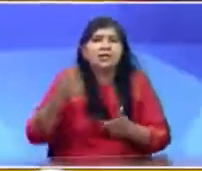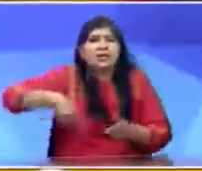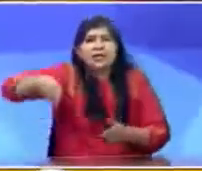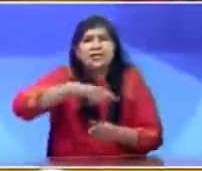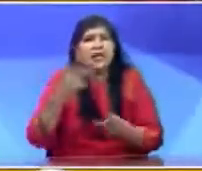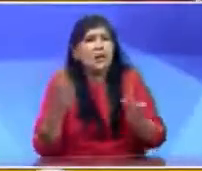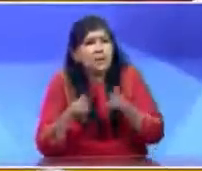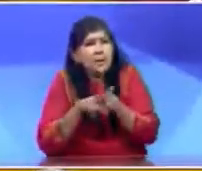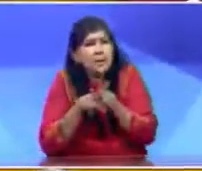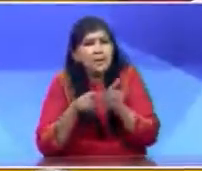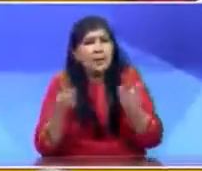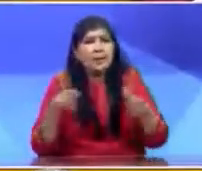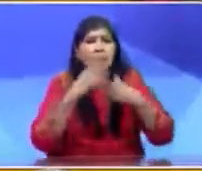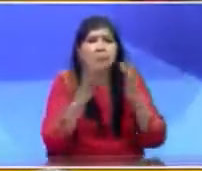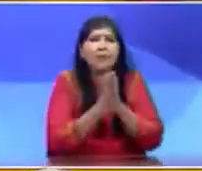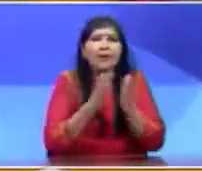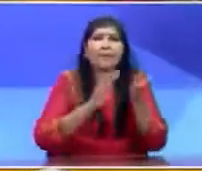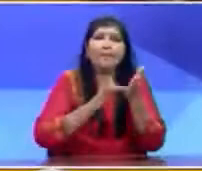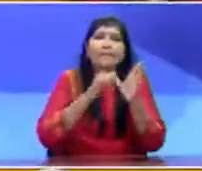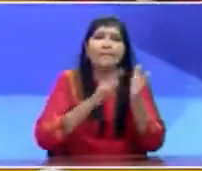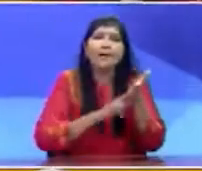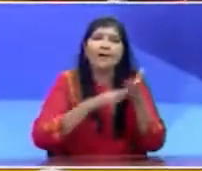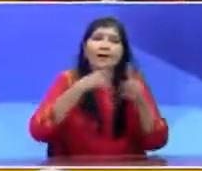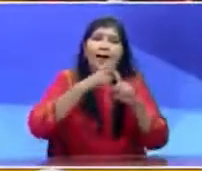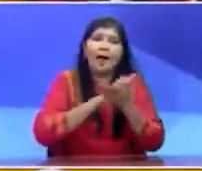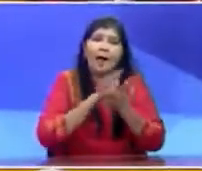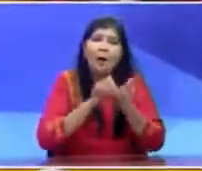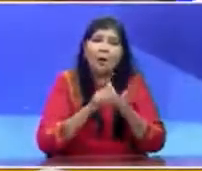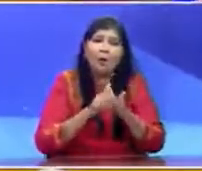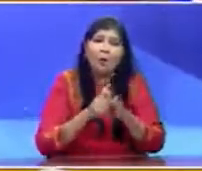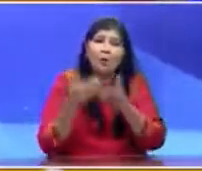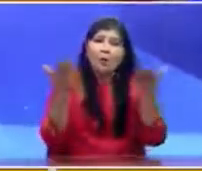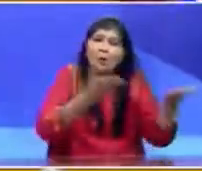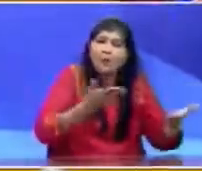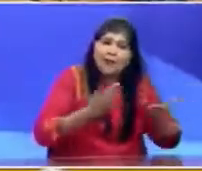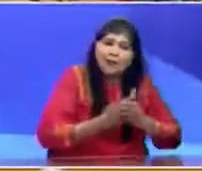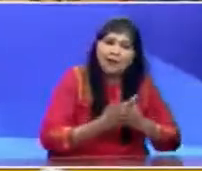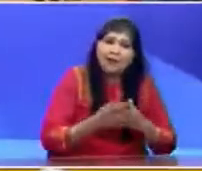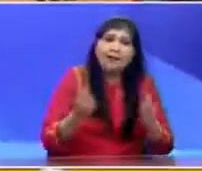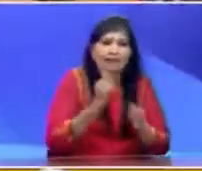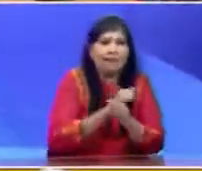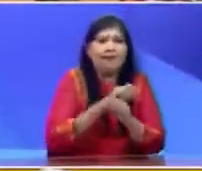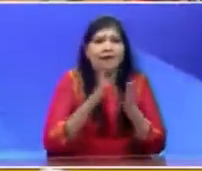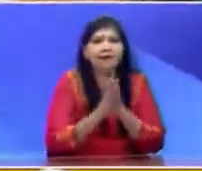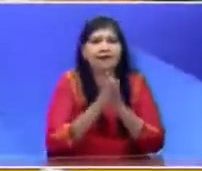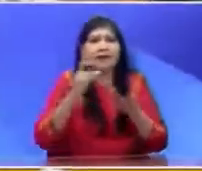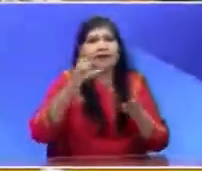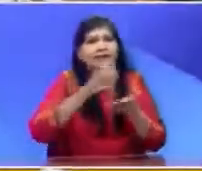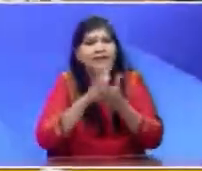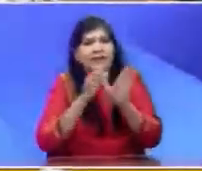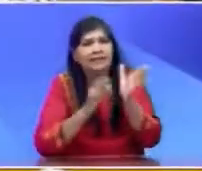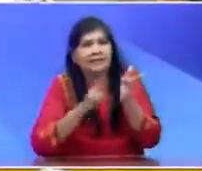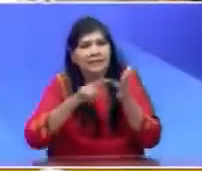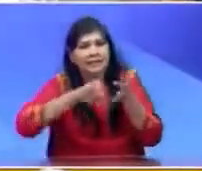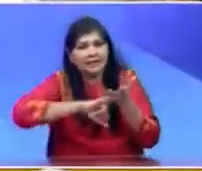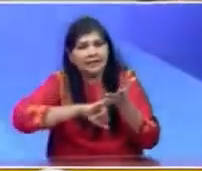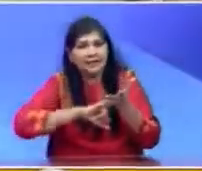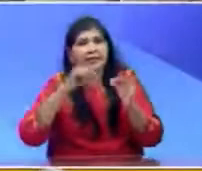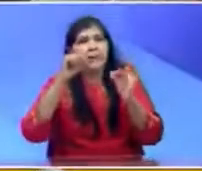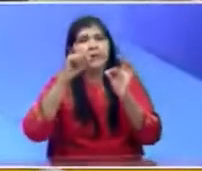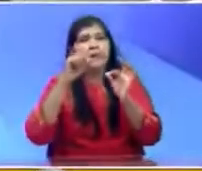या मनखारो मेला का आयोजन करते हैं। छत्तीसगढ़ में बस्तर के नारायणपुर